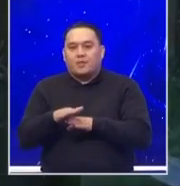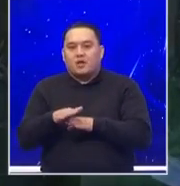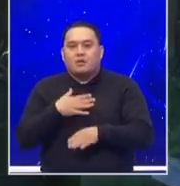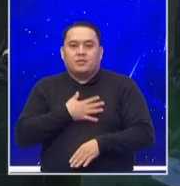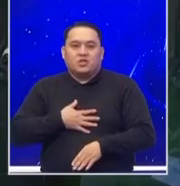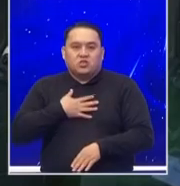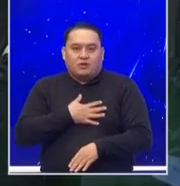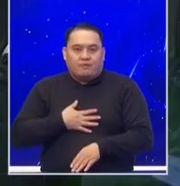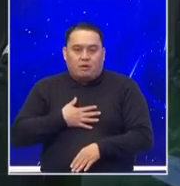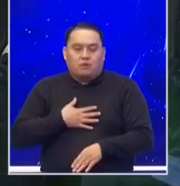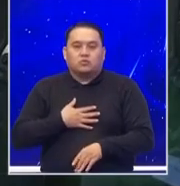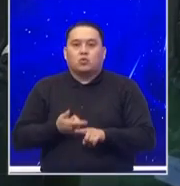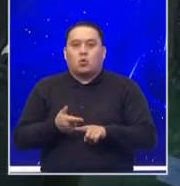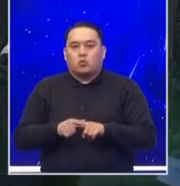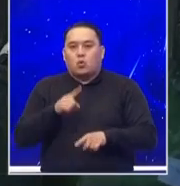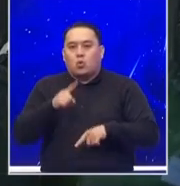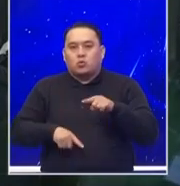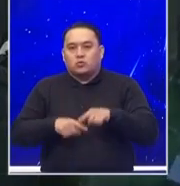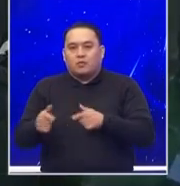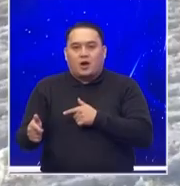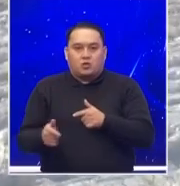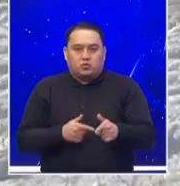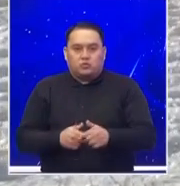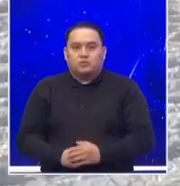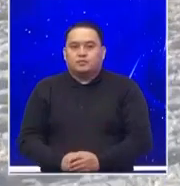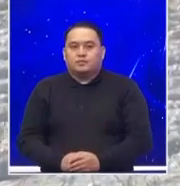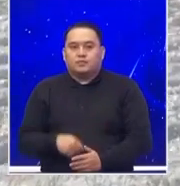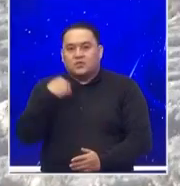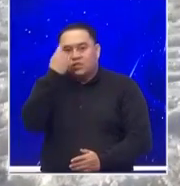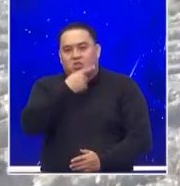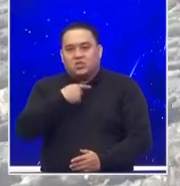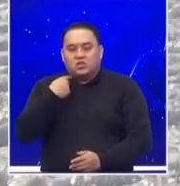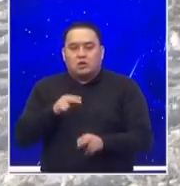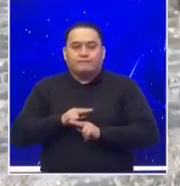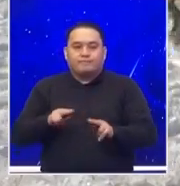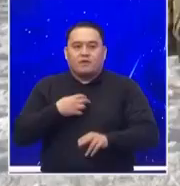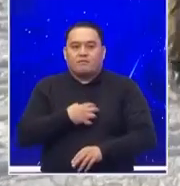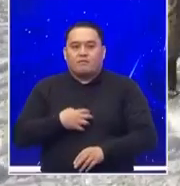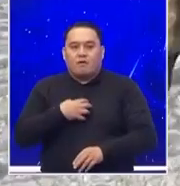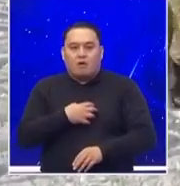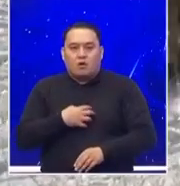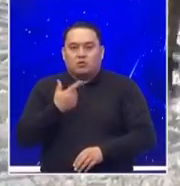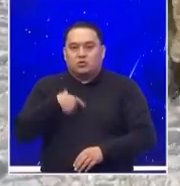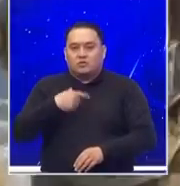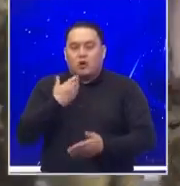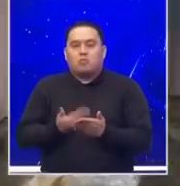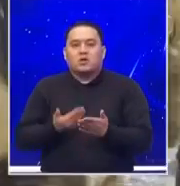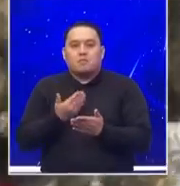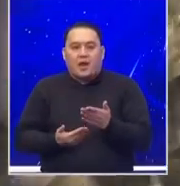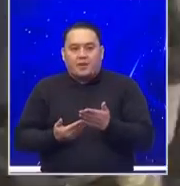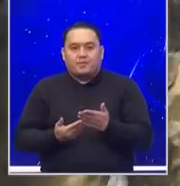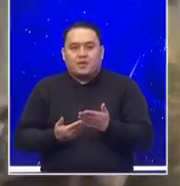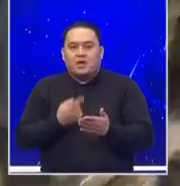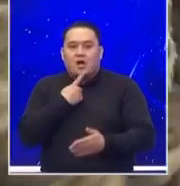қобалжып тұрмын. Дегенмен де, отан үшін біз бәріне де дайынбыз. Жеке құрамды тәрбиелеудің ең тиімді әдісі өзіңді үлгі ету.